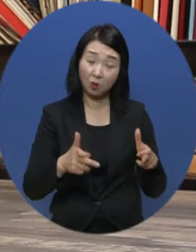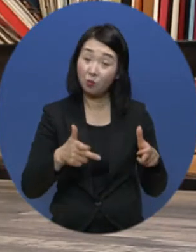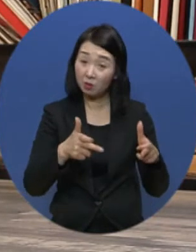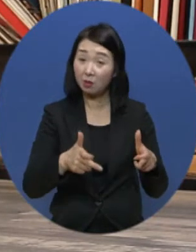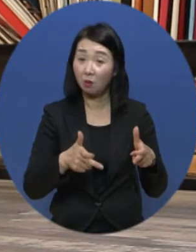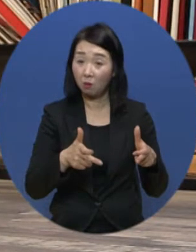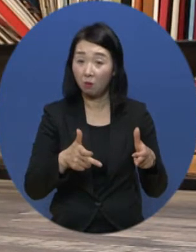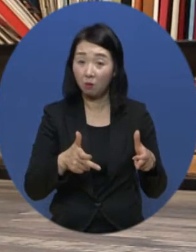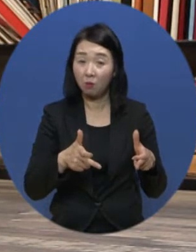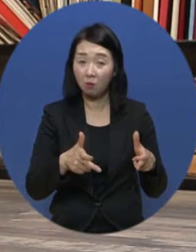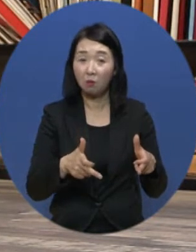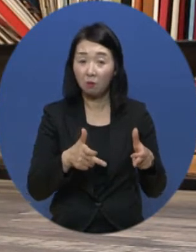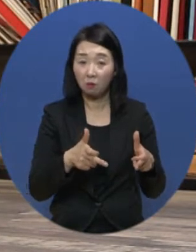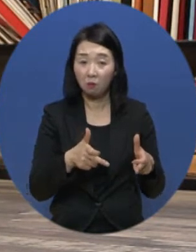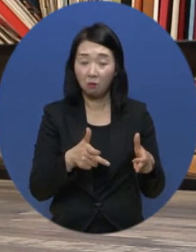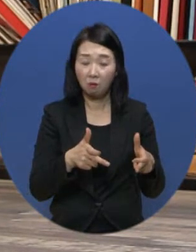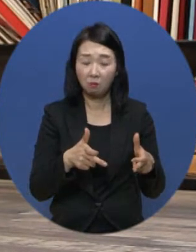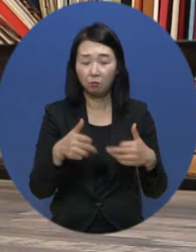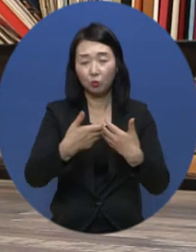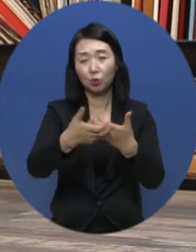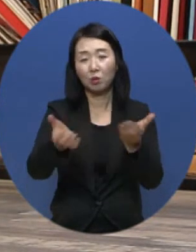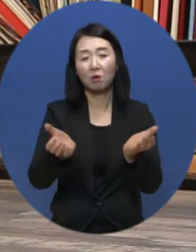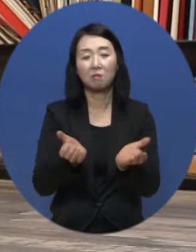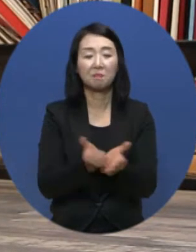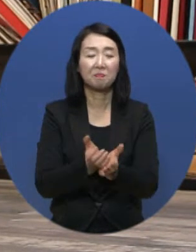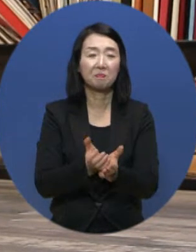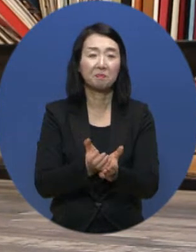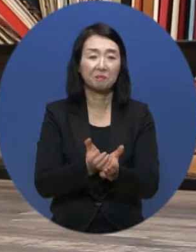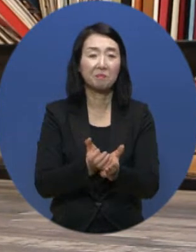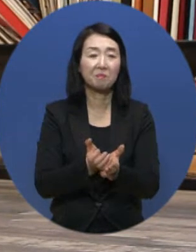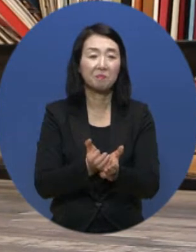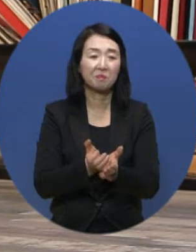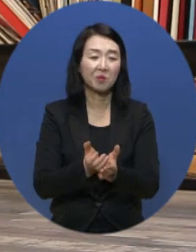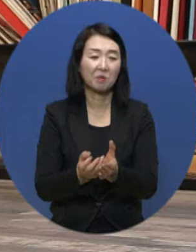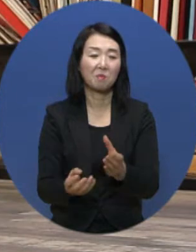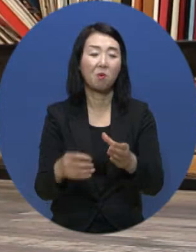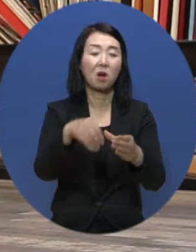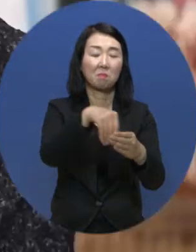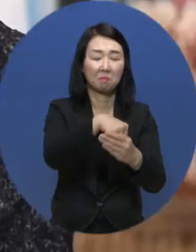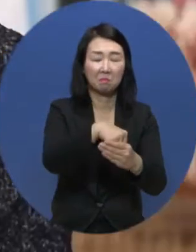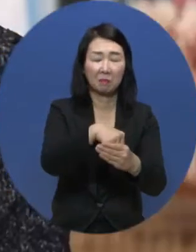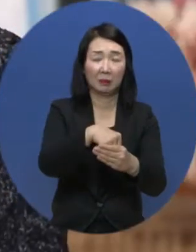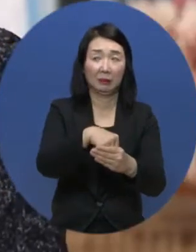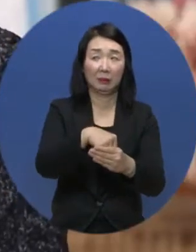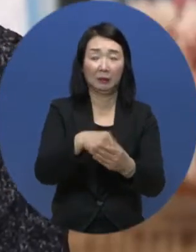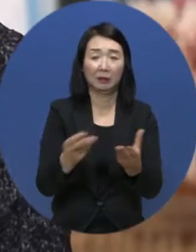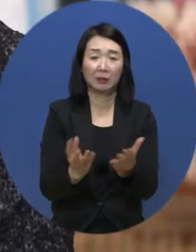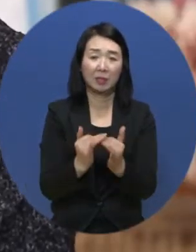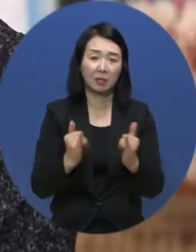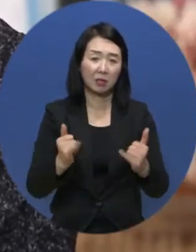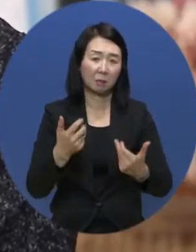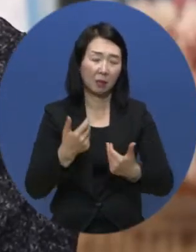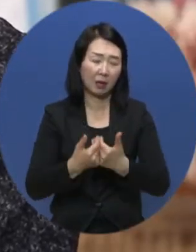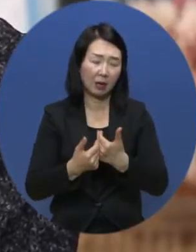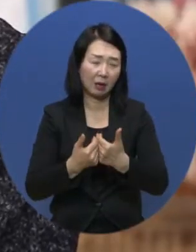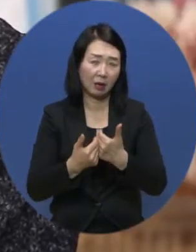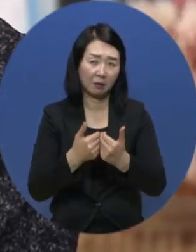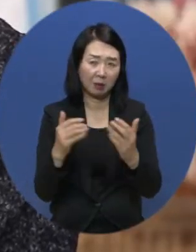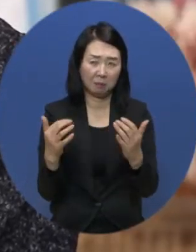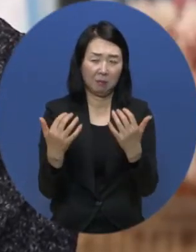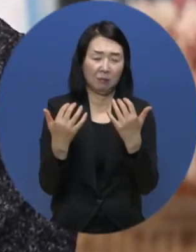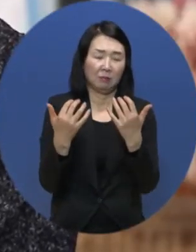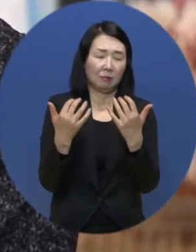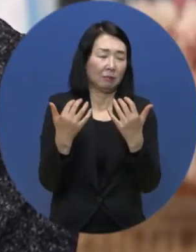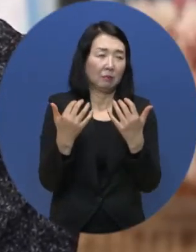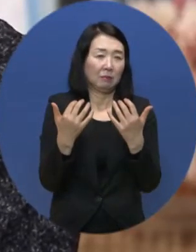제가 저의 부서 배치를 반가워하지 않는 뭐 부서장이나 동료들의 시선을 견뎌내야 했고, 그